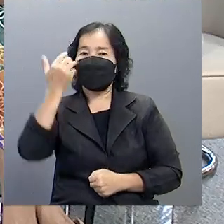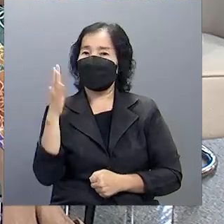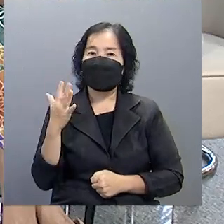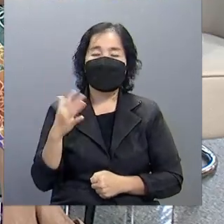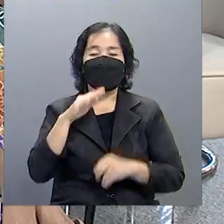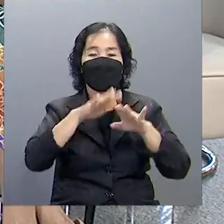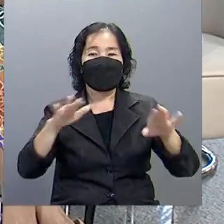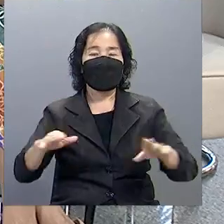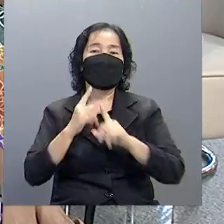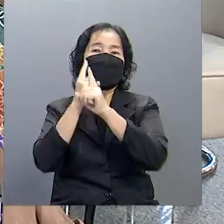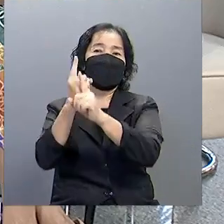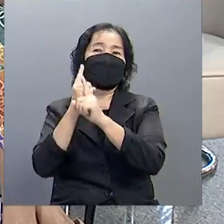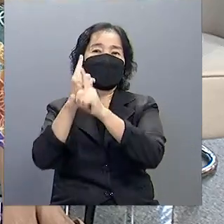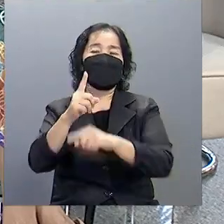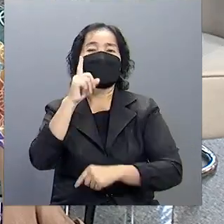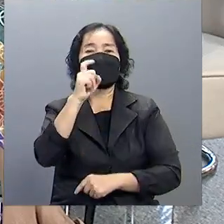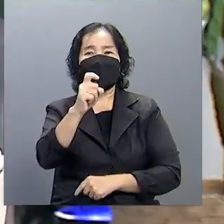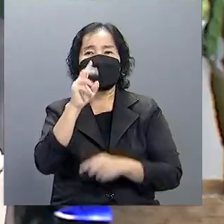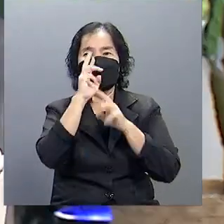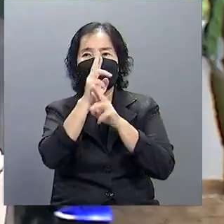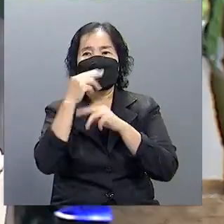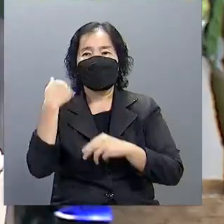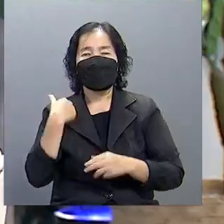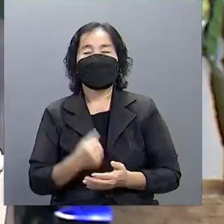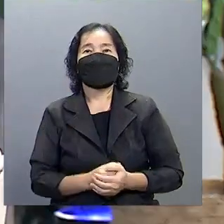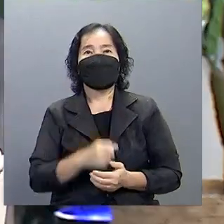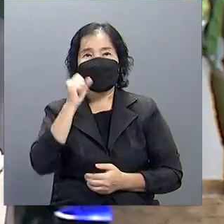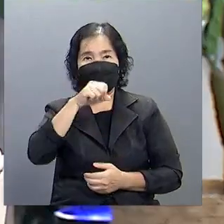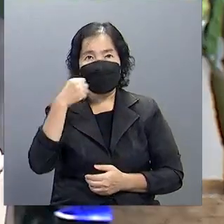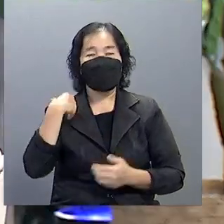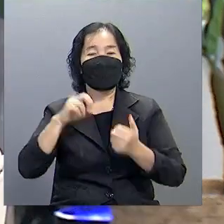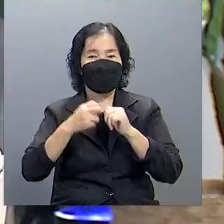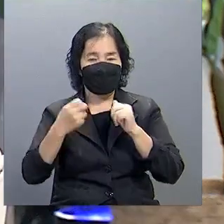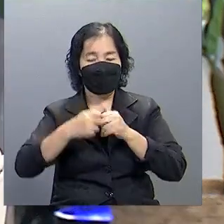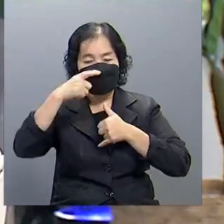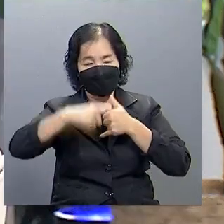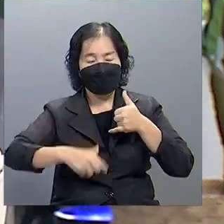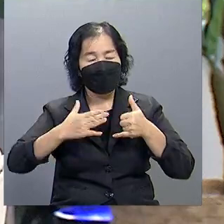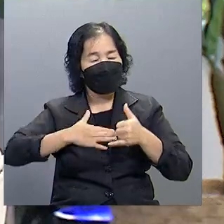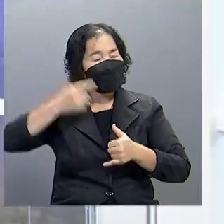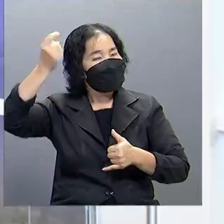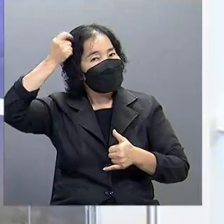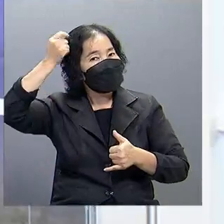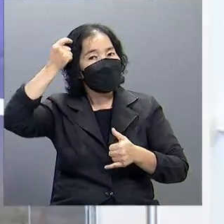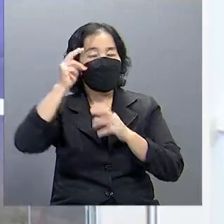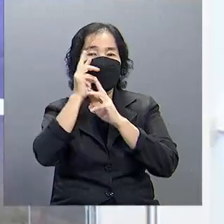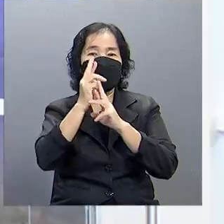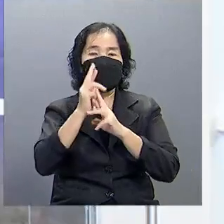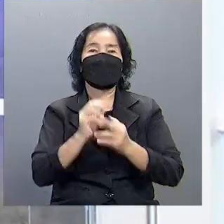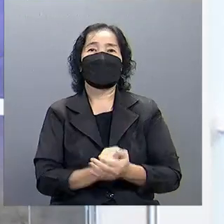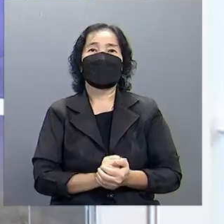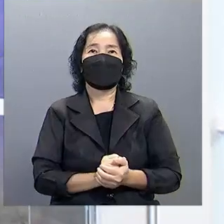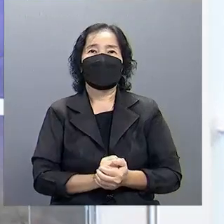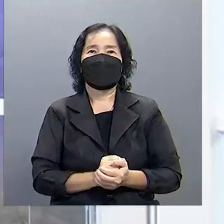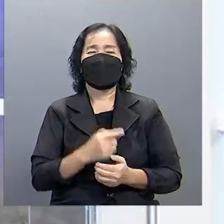เนี่ยนะครับการงอกไม่ได้อ้ะใช้ไปนานๆก็อาจจะมีผลกระทบต่อในเรื่องของสมองนะครับเป็นยังไงเมื่อวานไม่เห็นจะต้องอยากจะริน